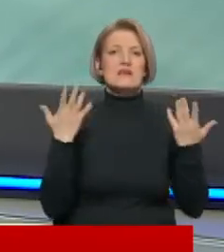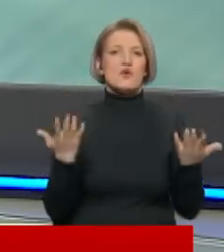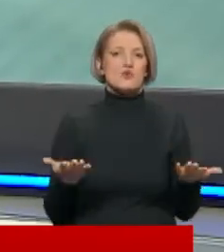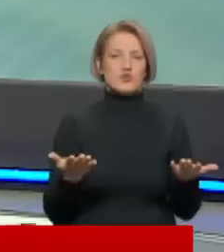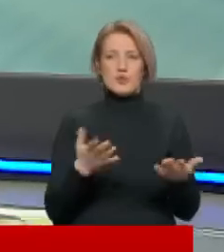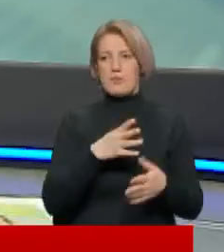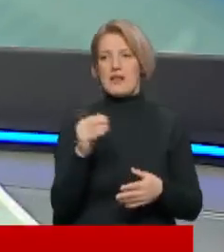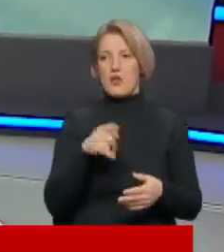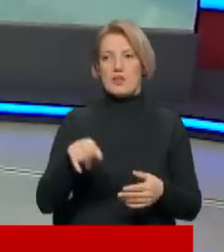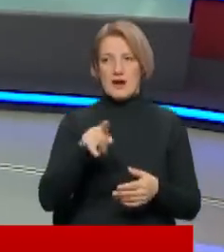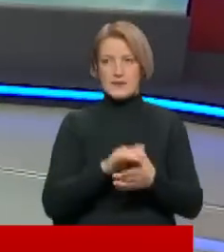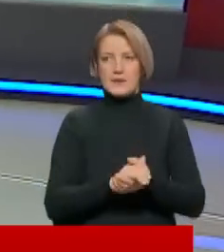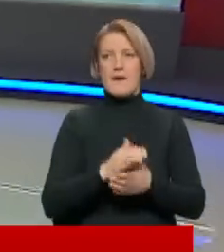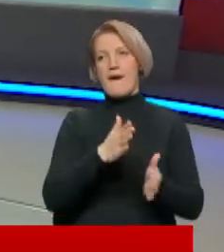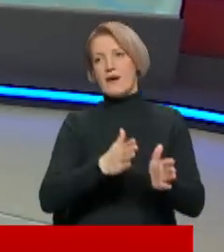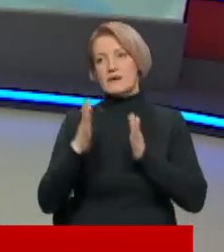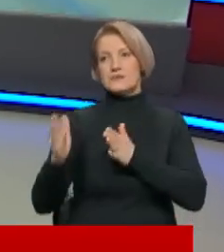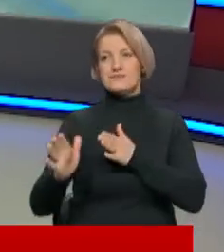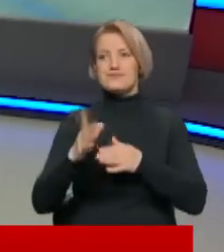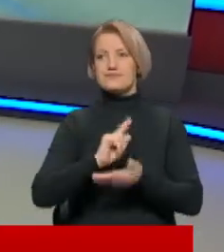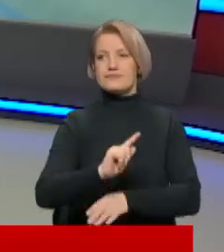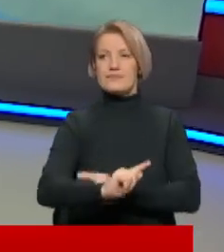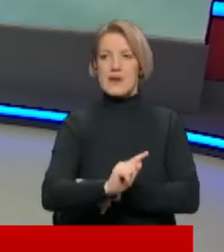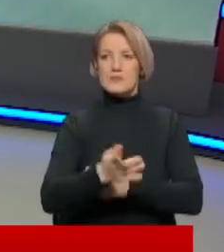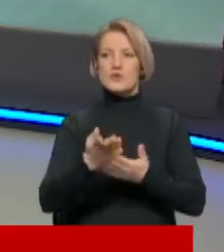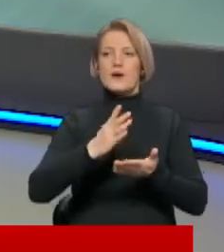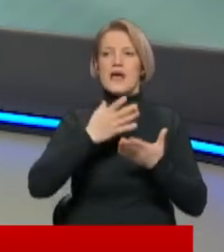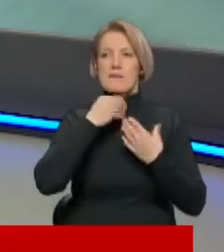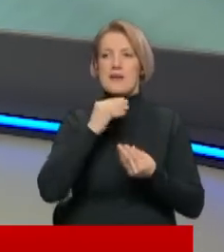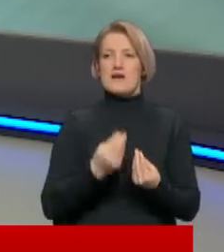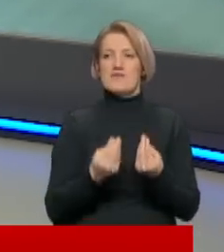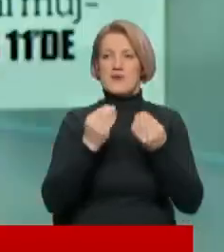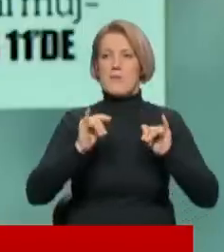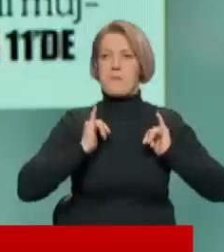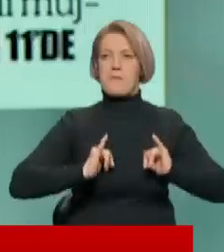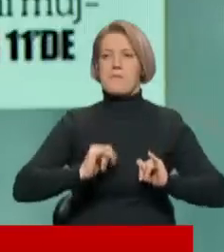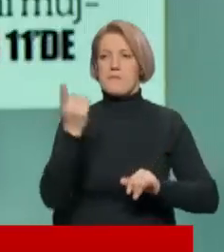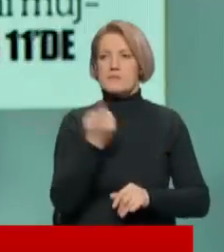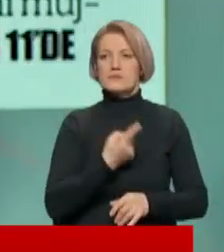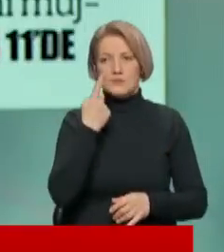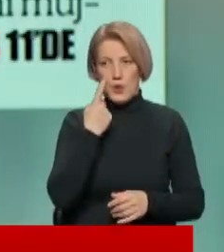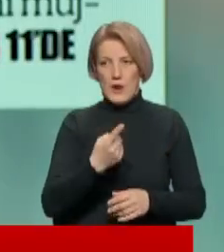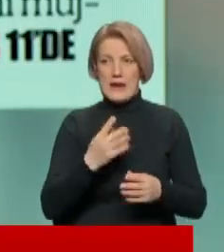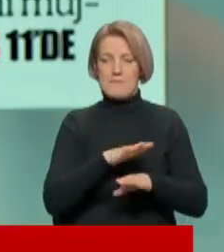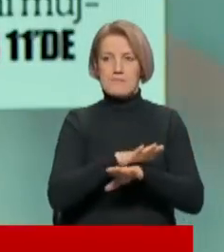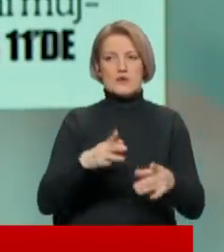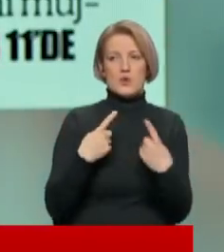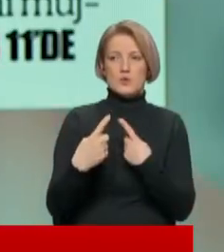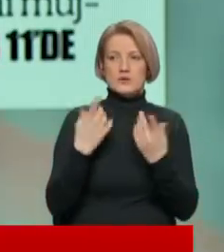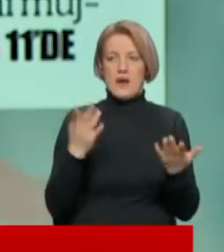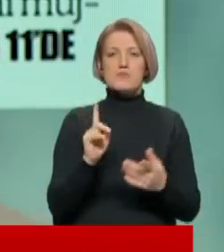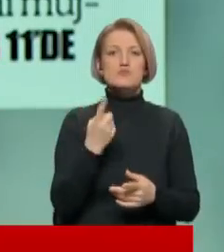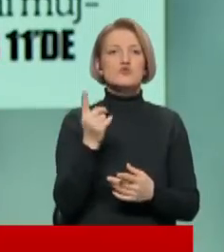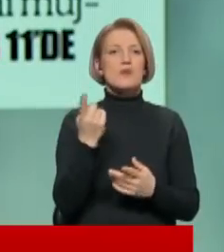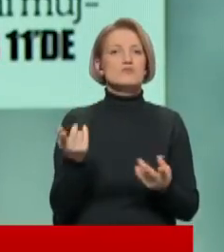diyor Milyonlar Ayrıca evet memur ve emekliye verilecek refah Payı da Fransa'ya gelecek güzel bir